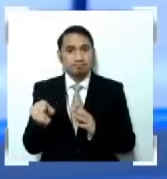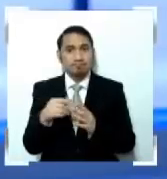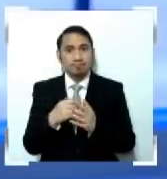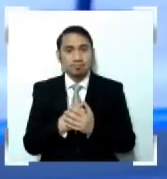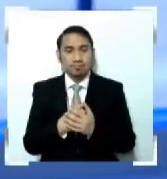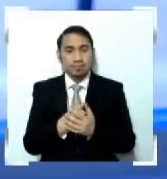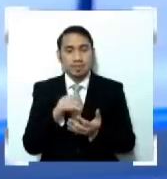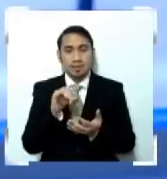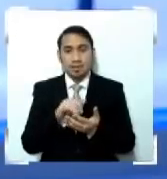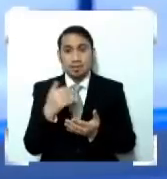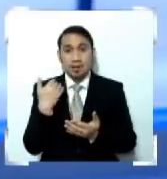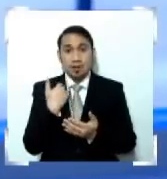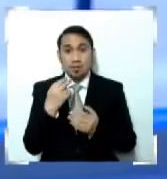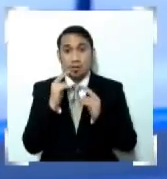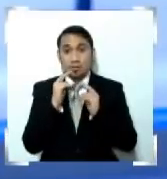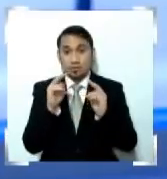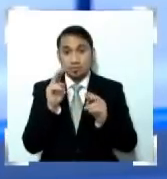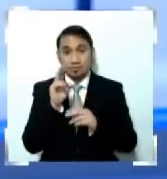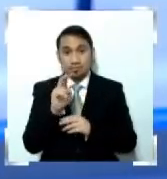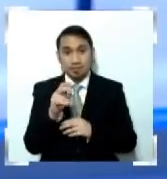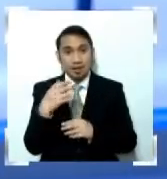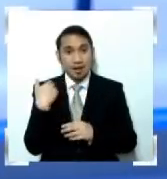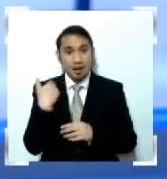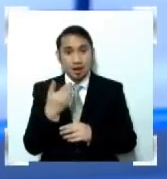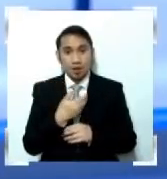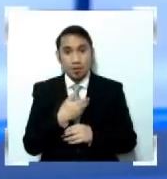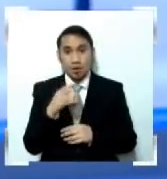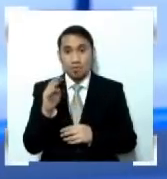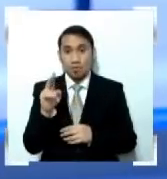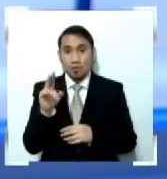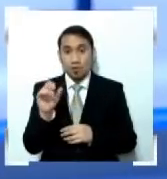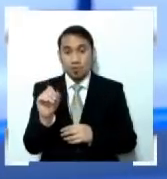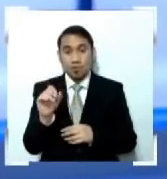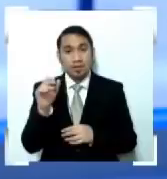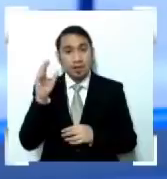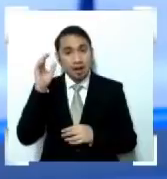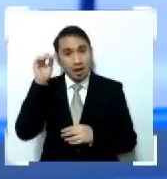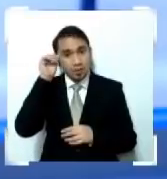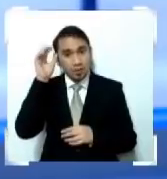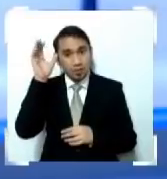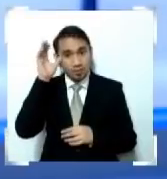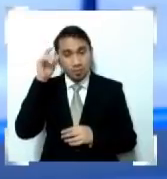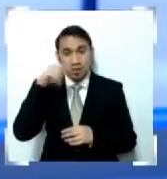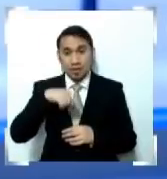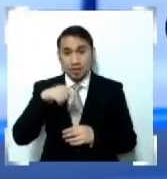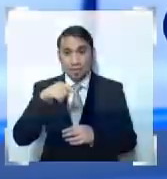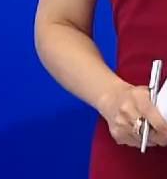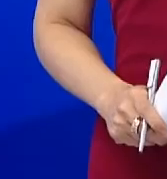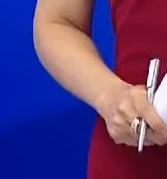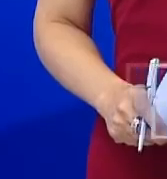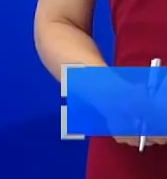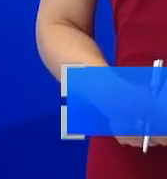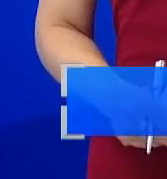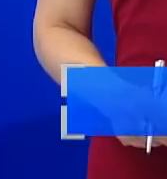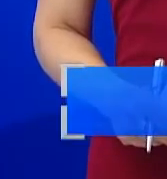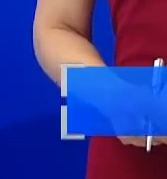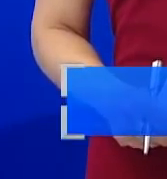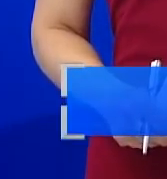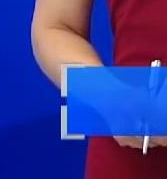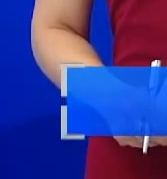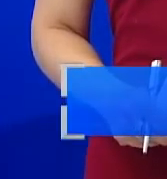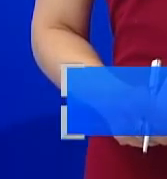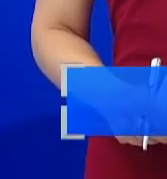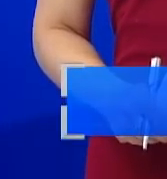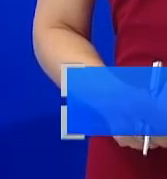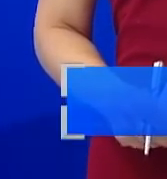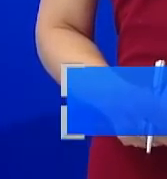mga balitang ating sinaksihan. Abangan nyo pa rin ating bonus shot. Ako naman, Arnold Clavio. Ito ang inyong Liga ng Katotohanan. 25